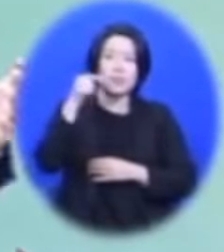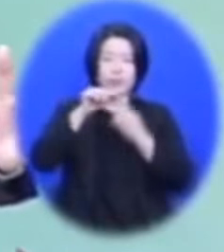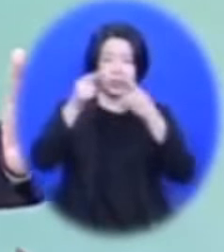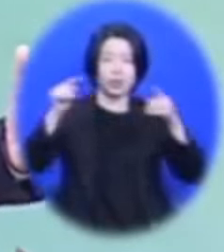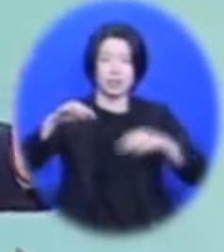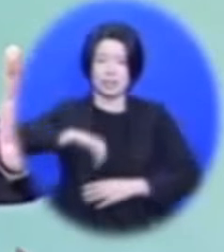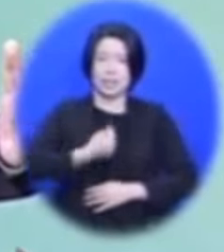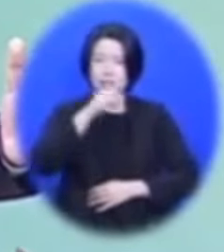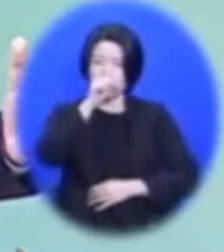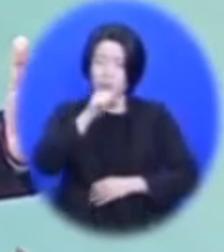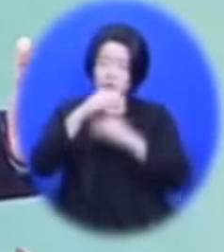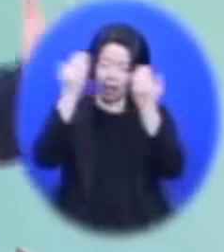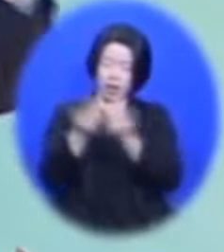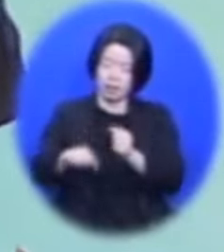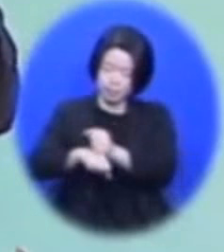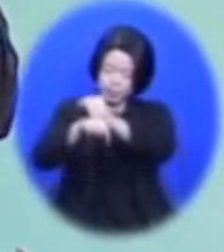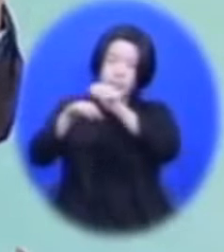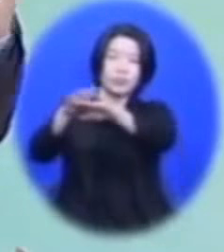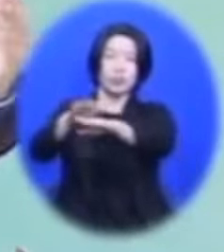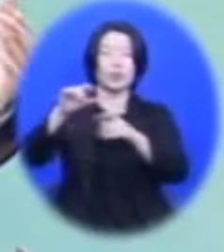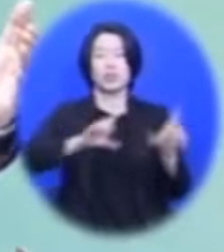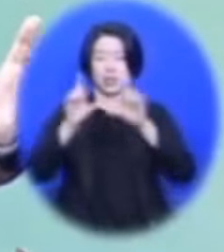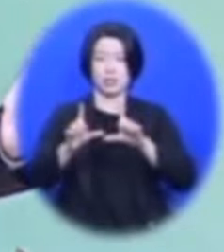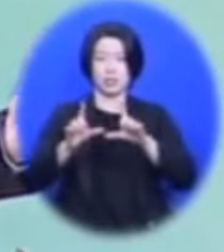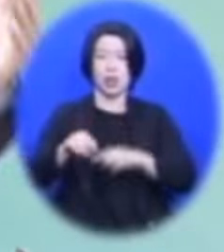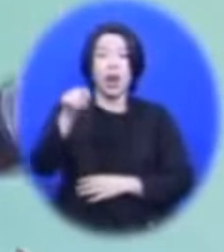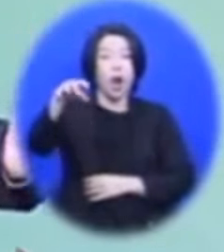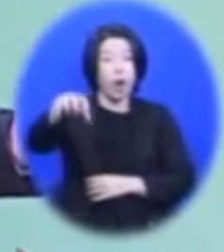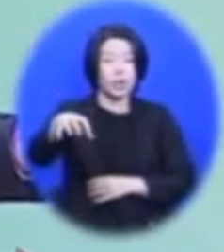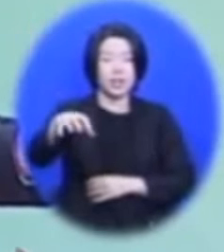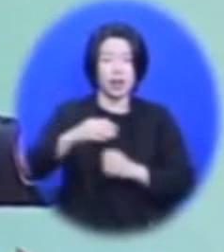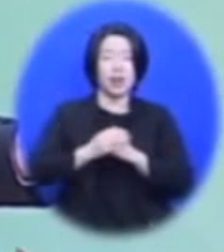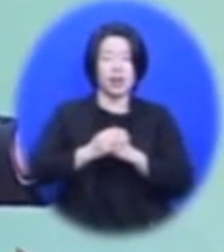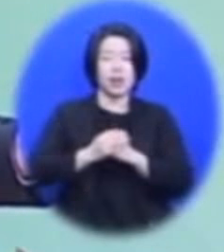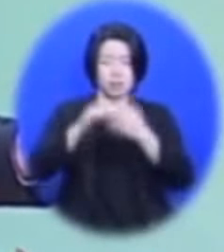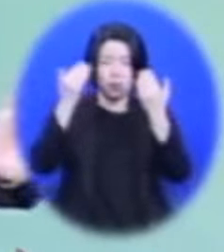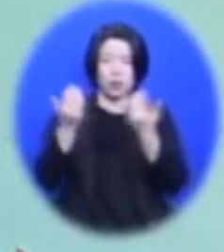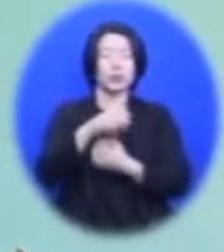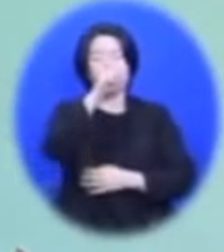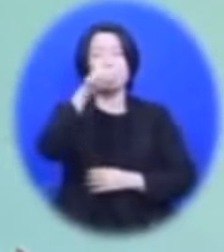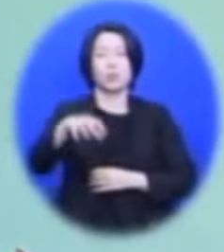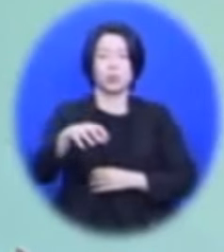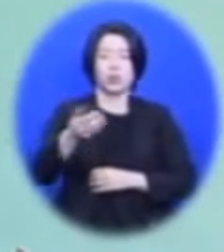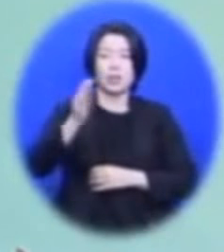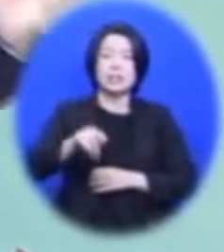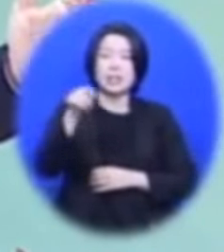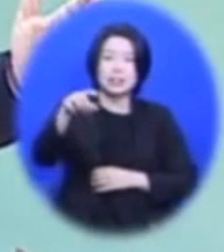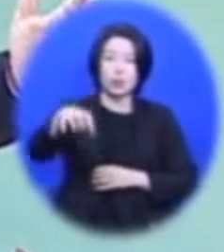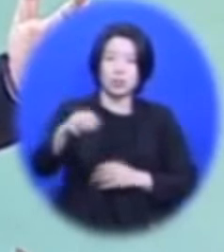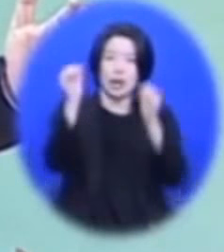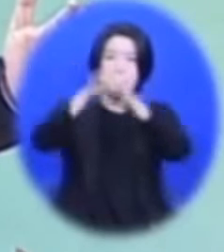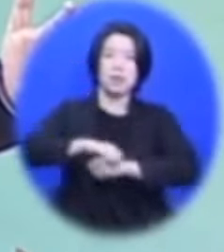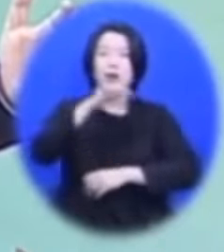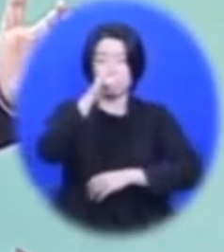다 쌓아놓고 살았어요. 거기가 롯의 아내에게는 만세반석입니다. 그런데 그것이 이제 멸망당하는